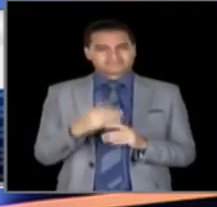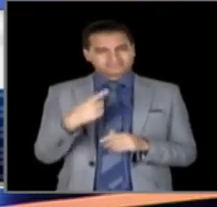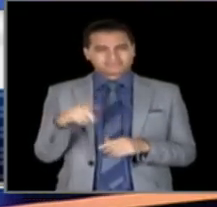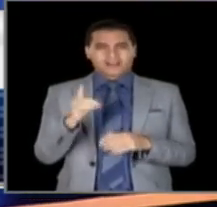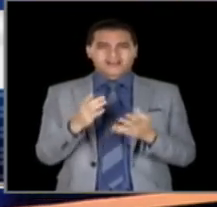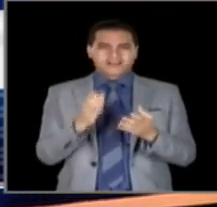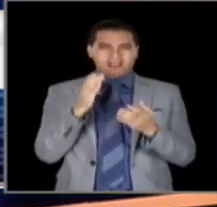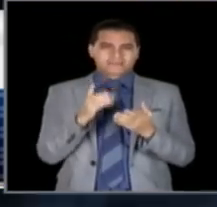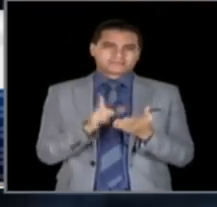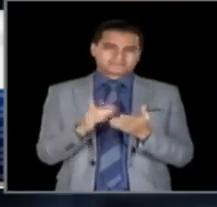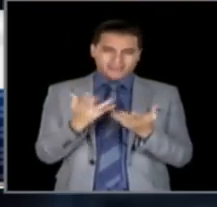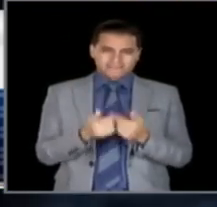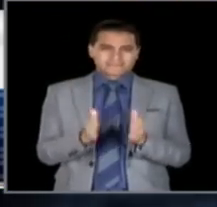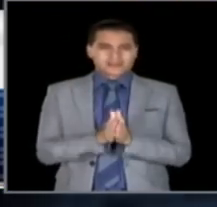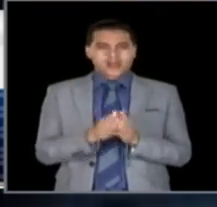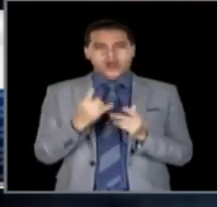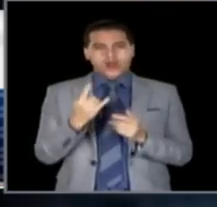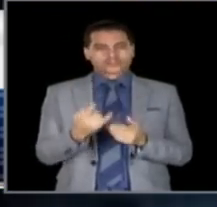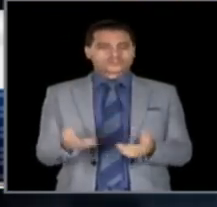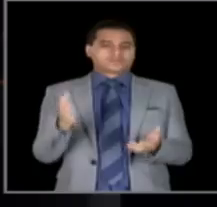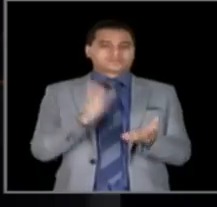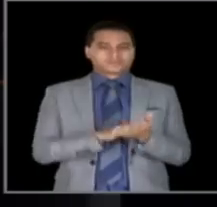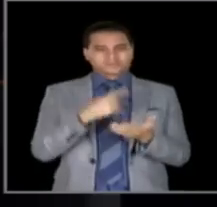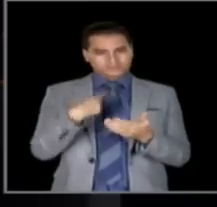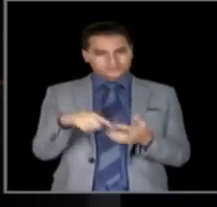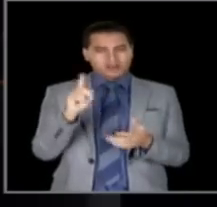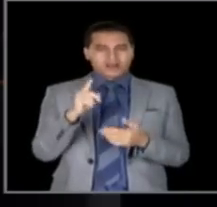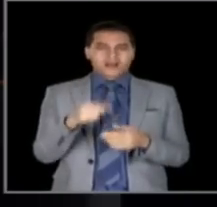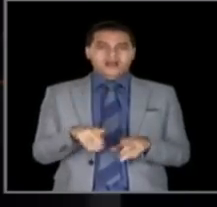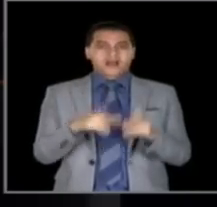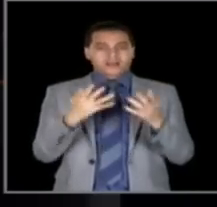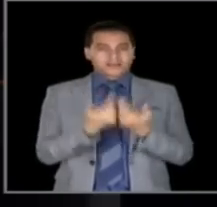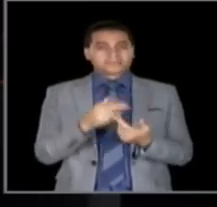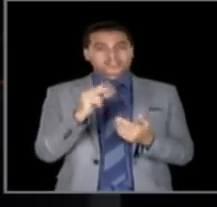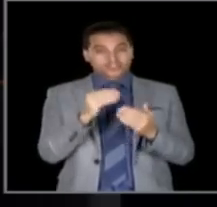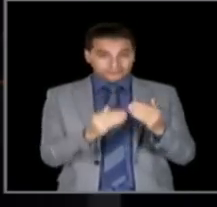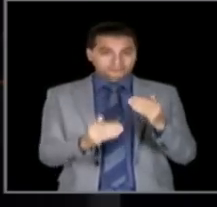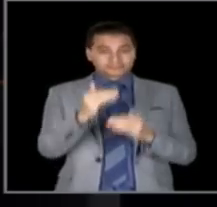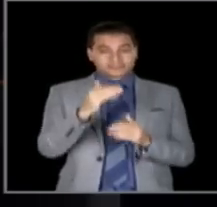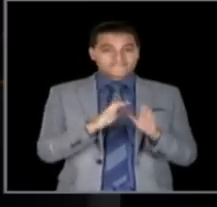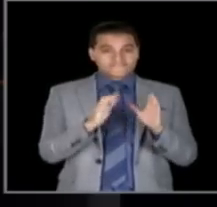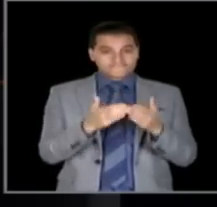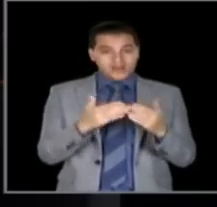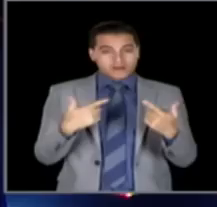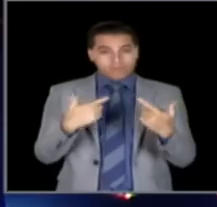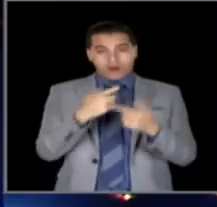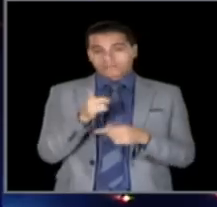أمريكا الجنوبية. 10 نقط خطفهم عبد العزيز، غير النتيجة 20 فايترز